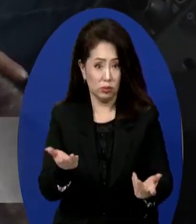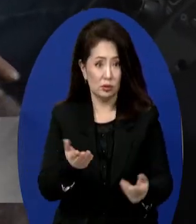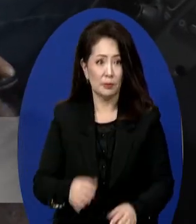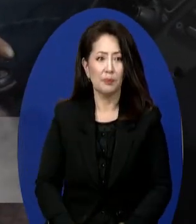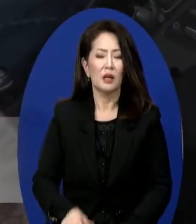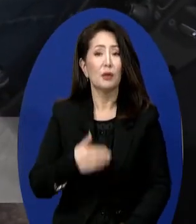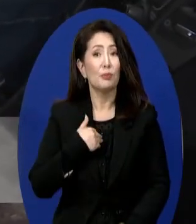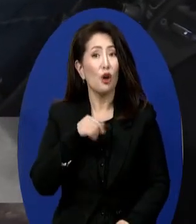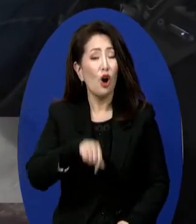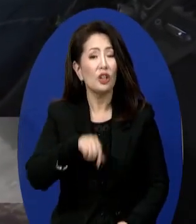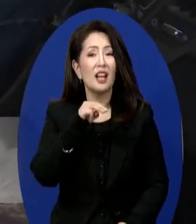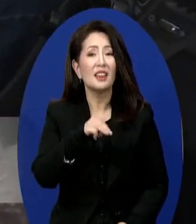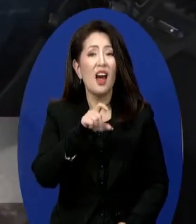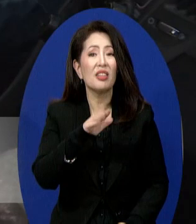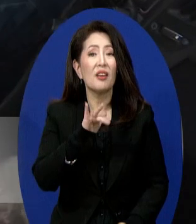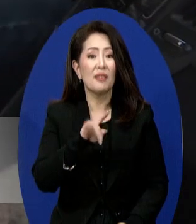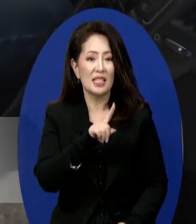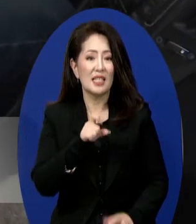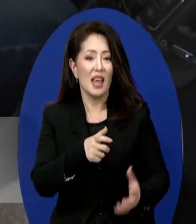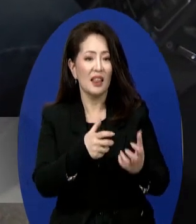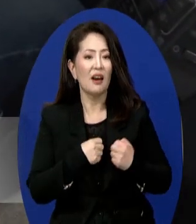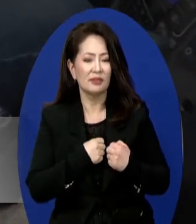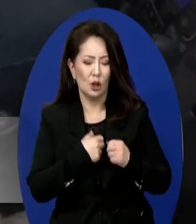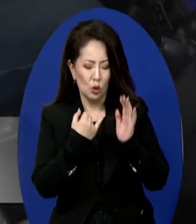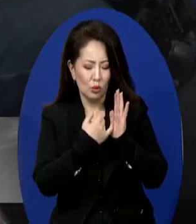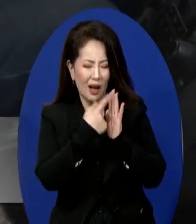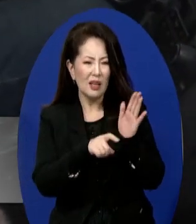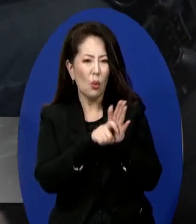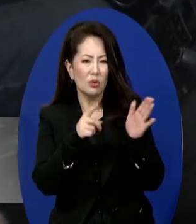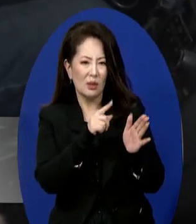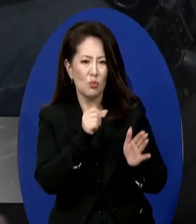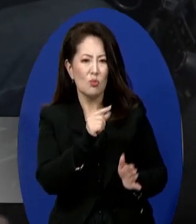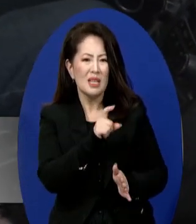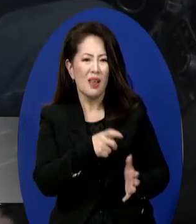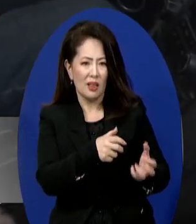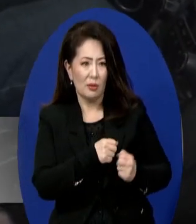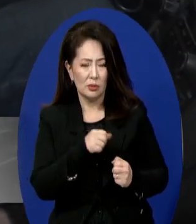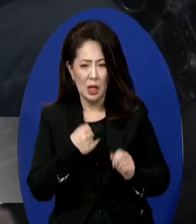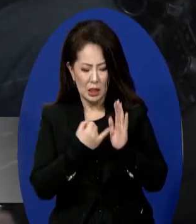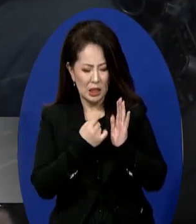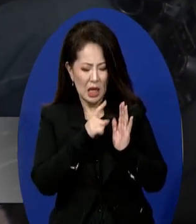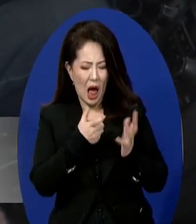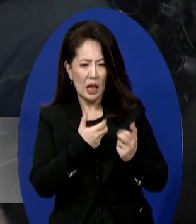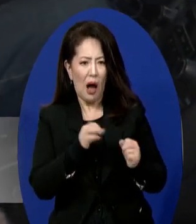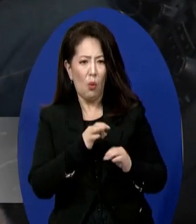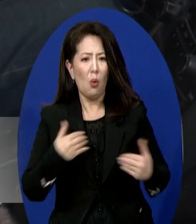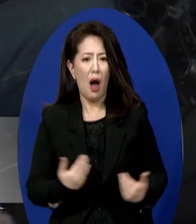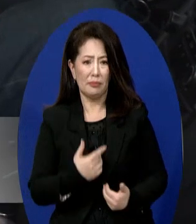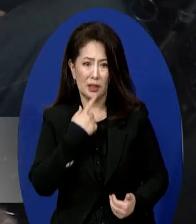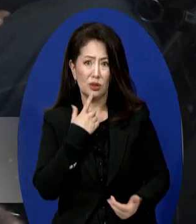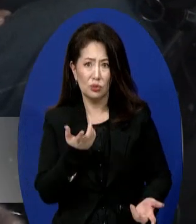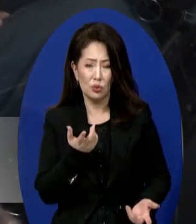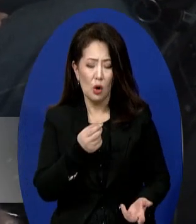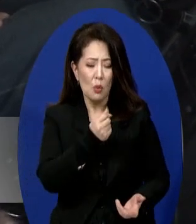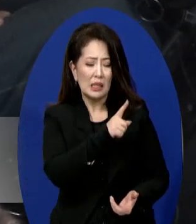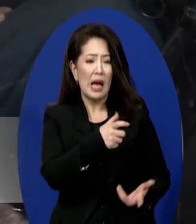зээлтэй эхчэнд сая 6 сараар авцсан. Зээл авахгүй амьдрна гэдэг чил хэцүү болчиход байгаа үе шүү дээ. Одоо бол зээлэл амьдраад байгаа шүү